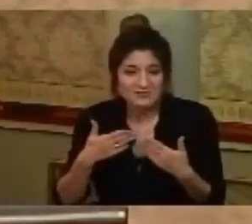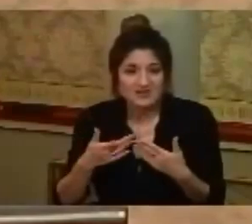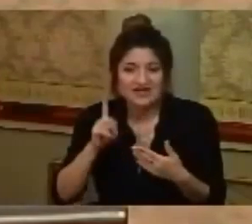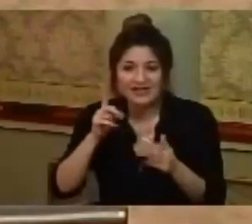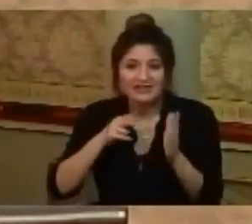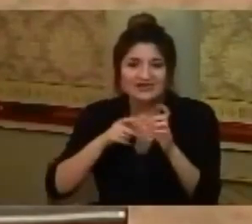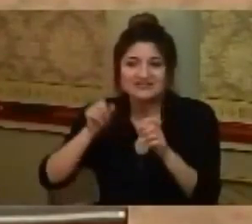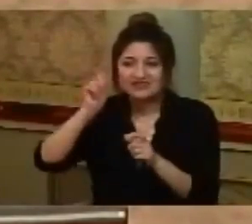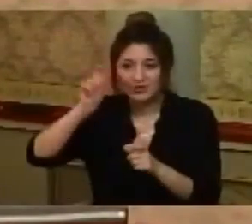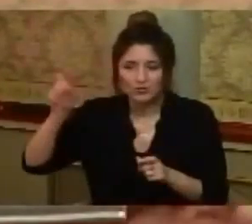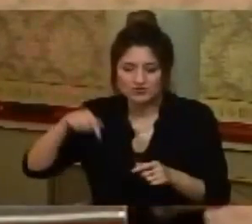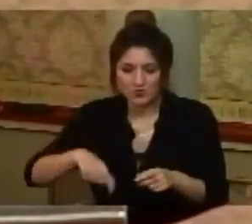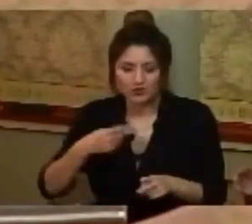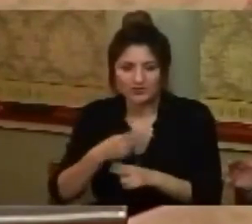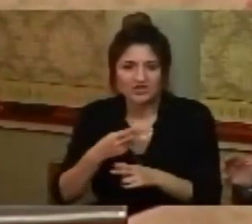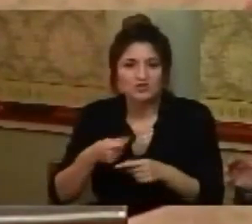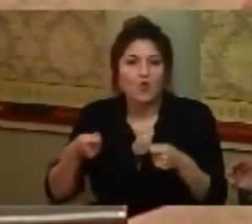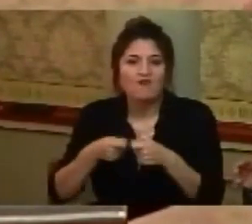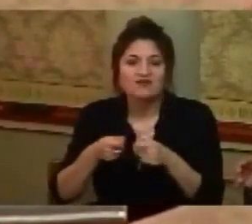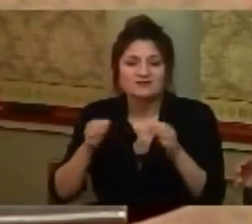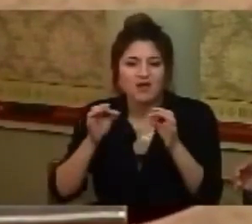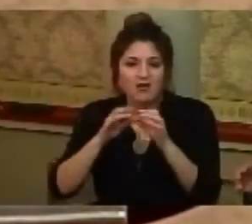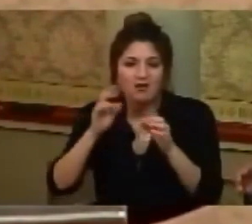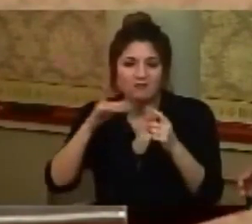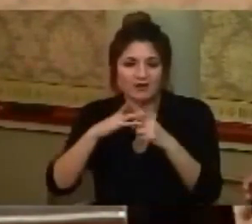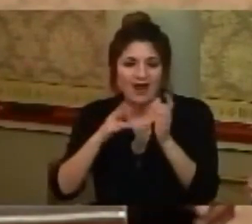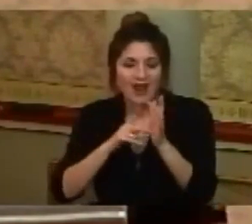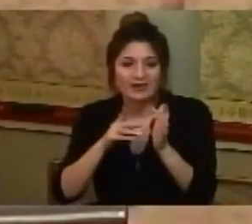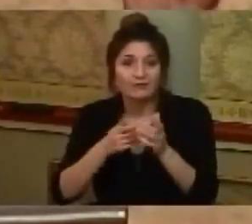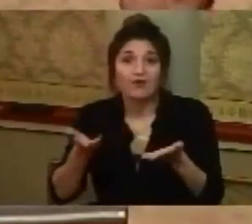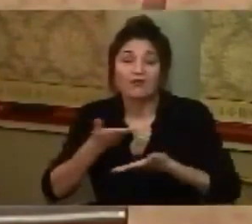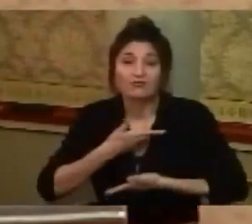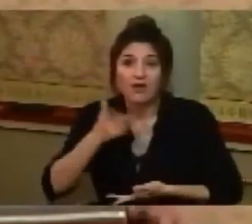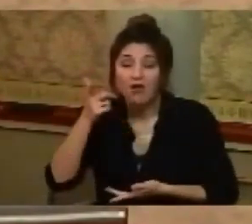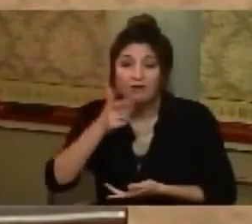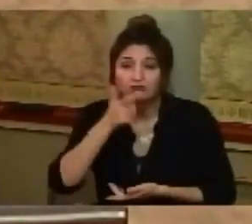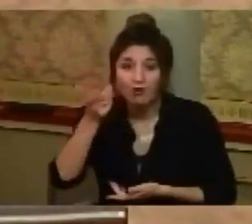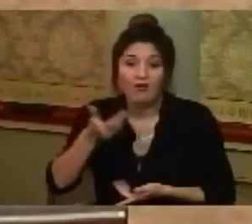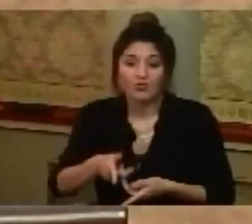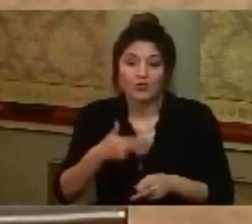u državi oko Branimirove. Daj Bog da riješimo to prije jeseni i da možemo to